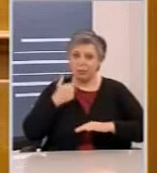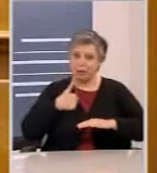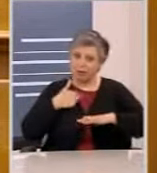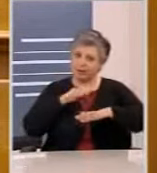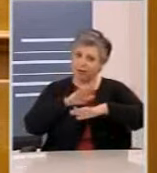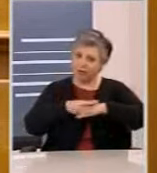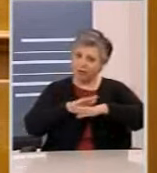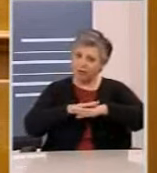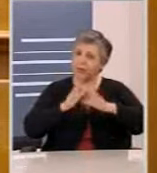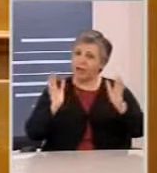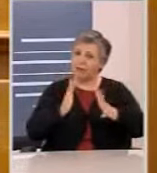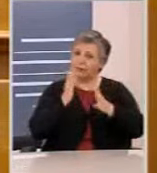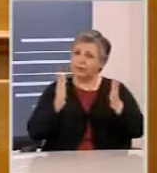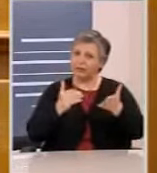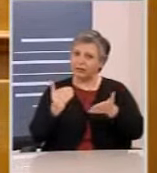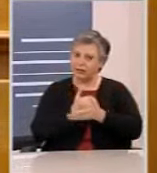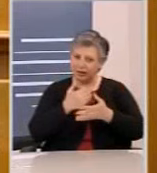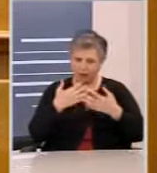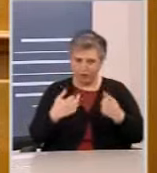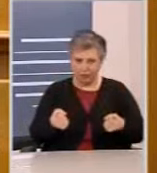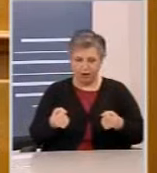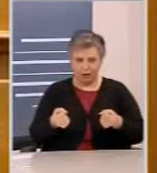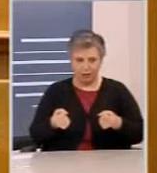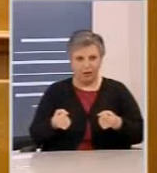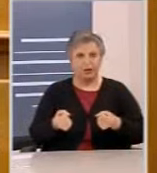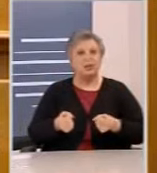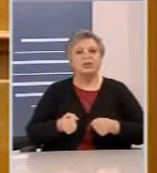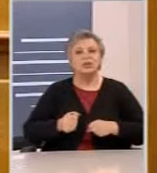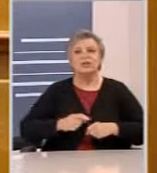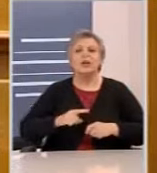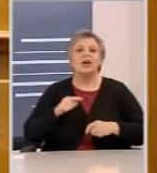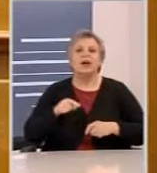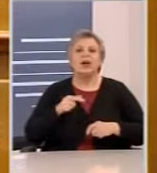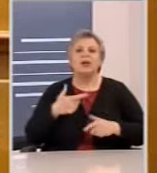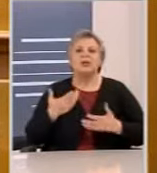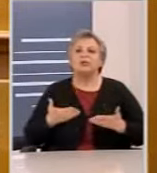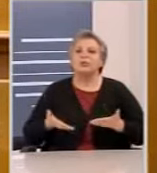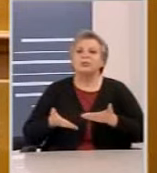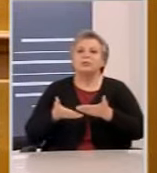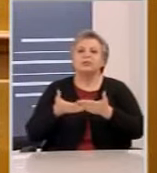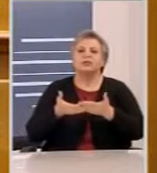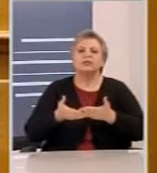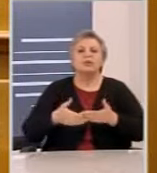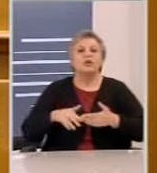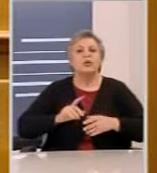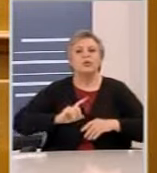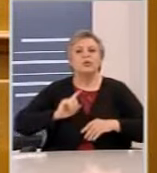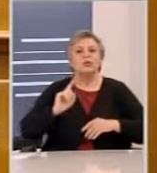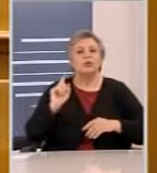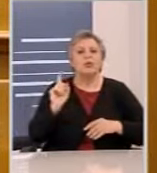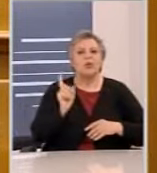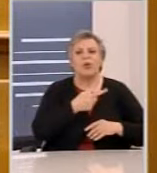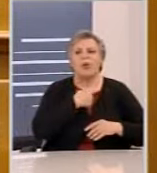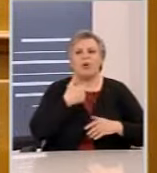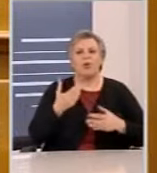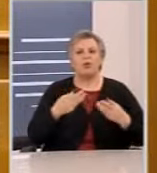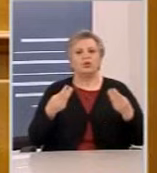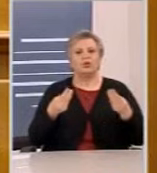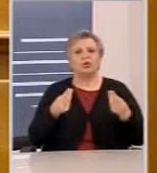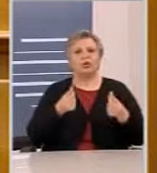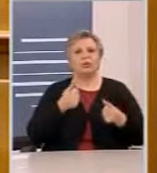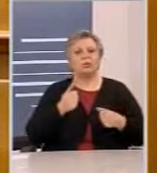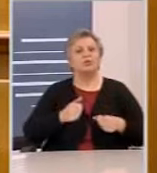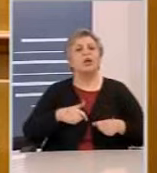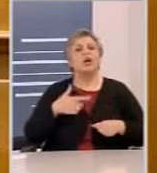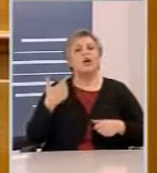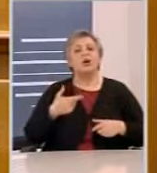να συμβάλλουμε κι εμείς στη γενικευμένη, παραλυτική και τελικά φασίζουσα λογική ότι